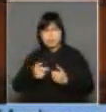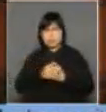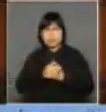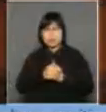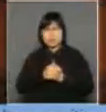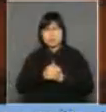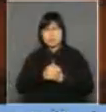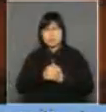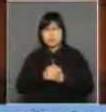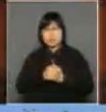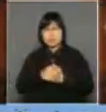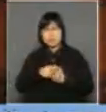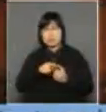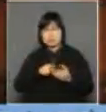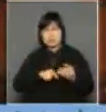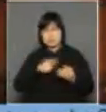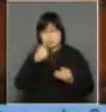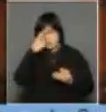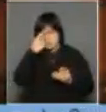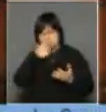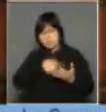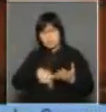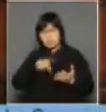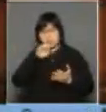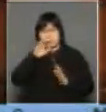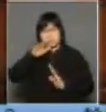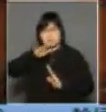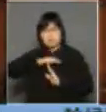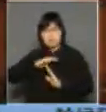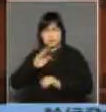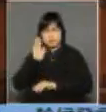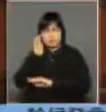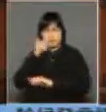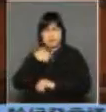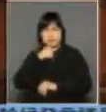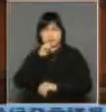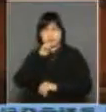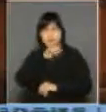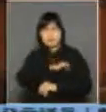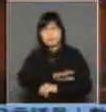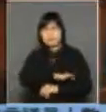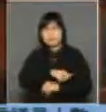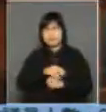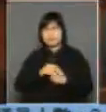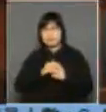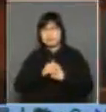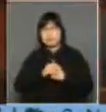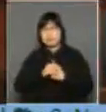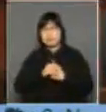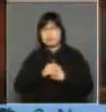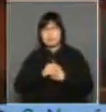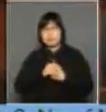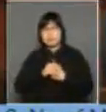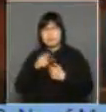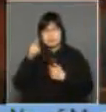今天梁繼昌你提出這個終止辯論，我不發表意見去講這個想